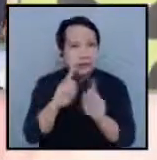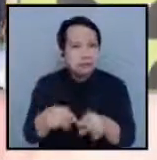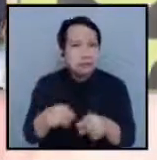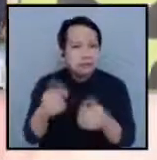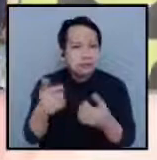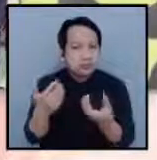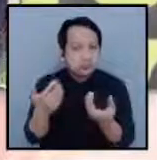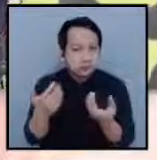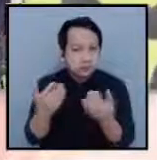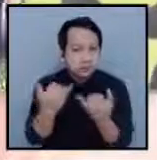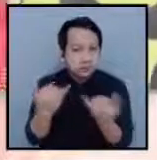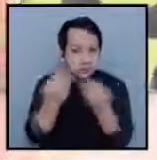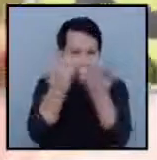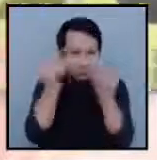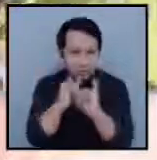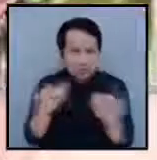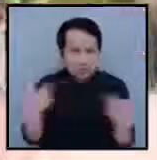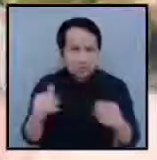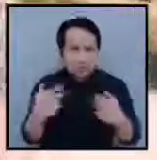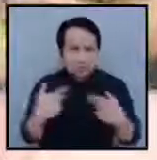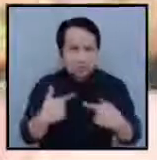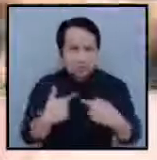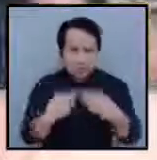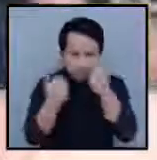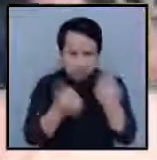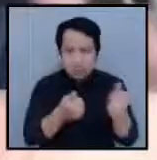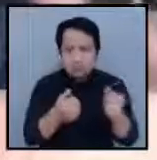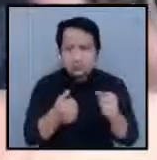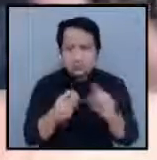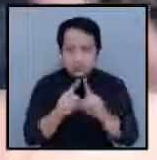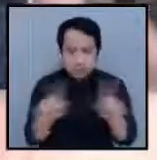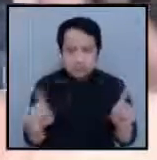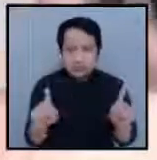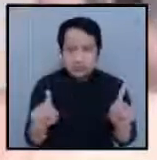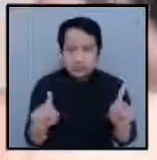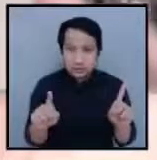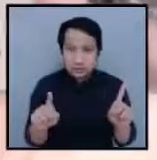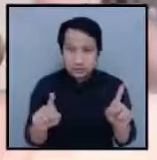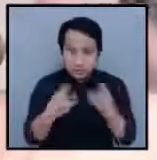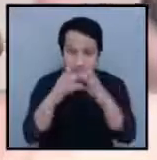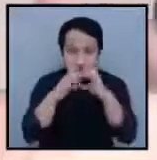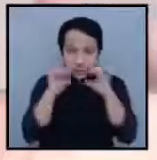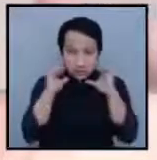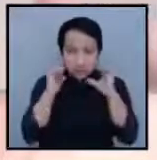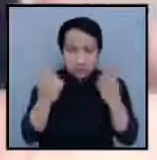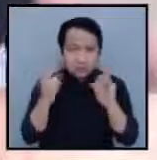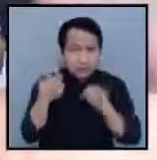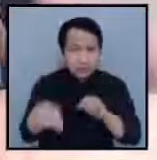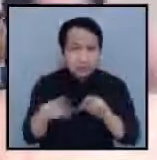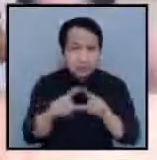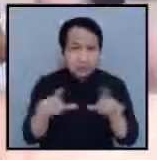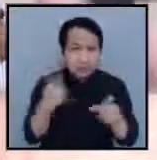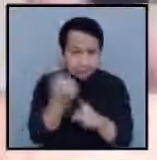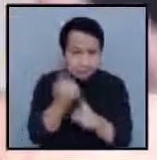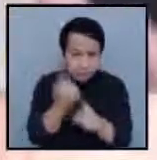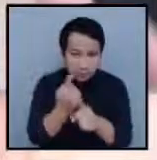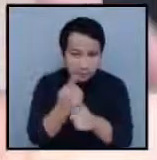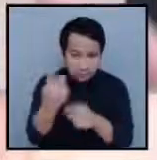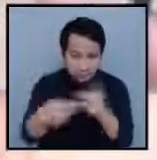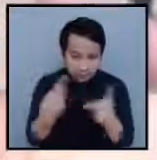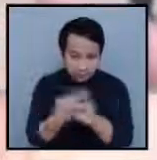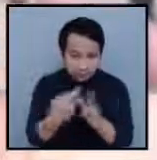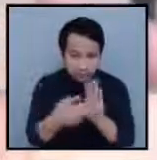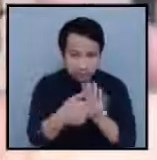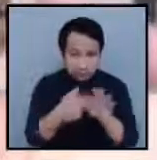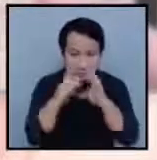minimum public health standards very strictly. Suotin po natin ang tama yung ating mask at yung tamang klase ng mask ang suotin po natin. At kapag tayo